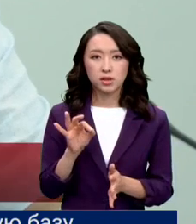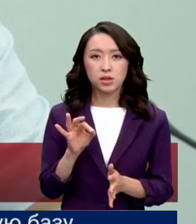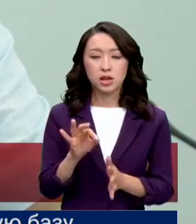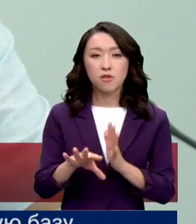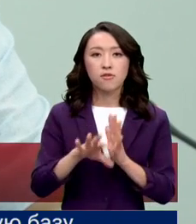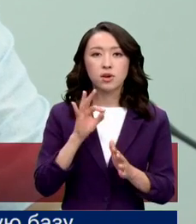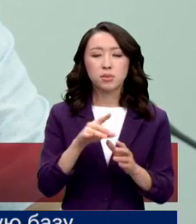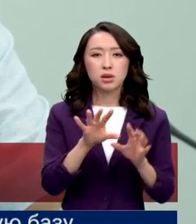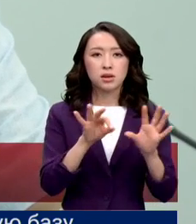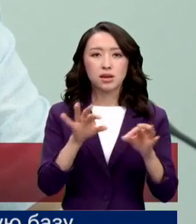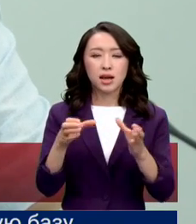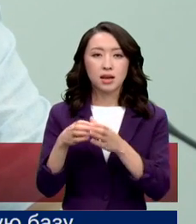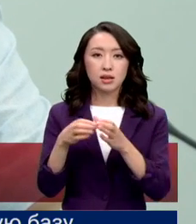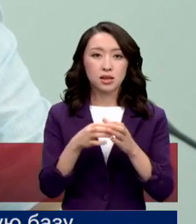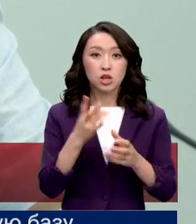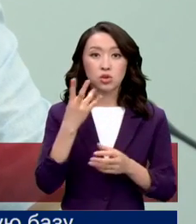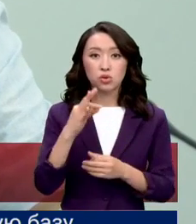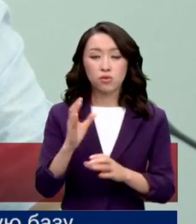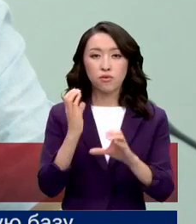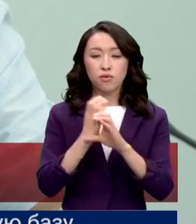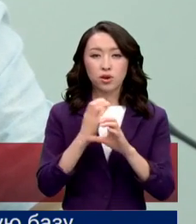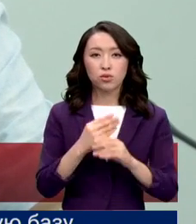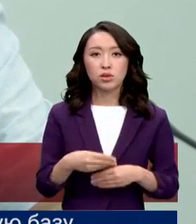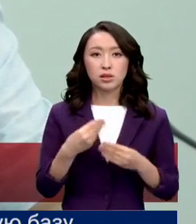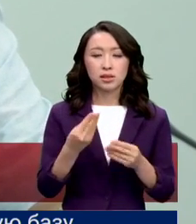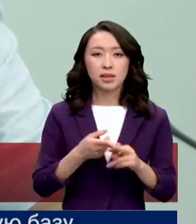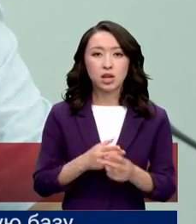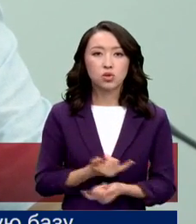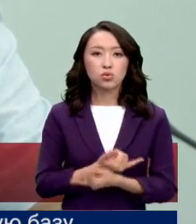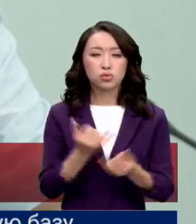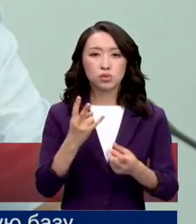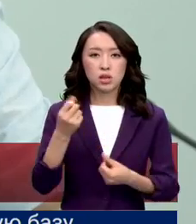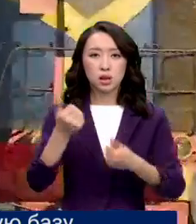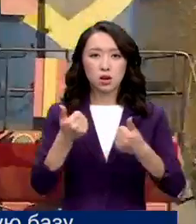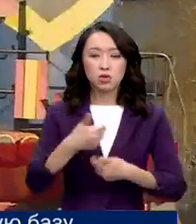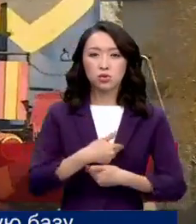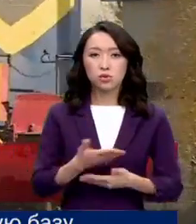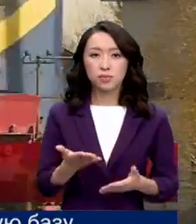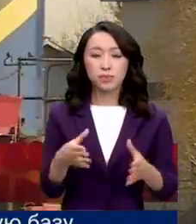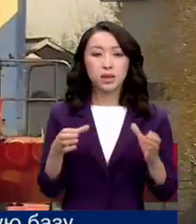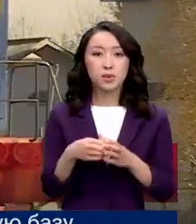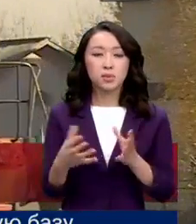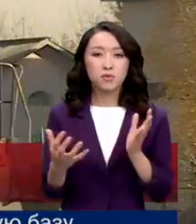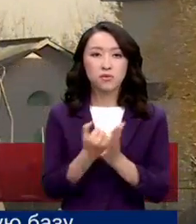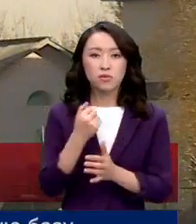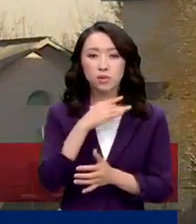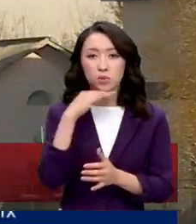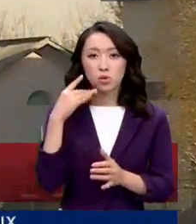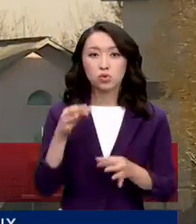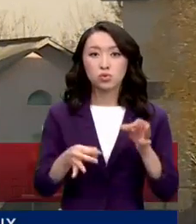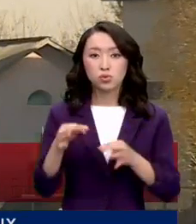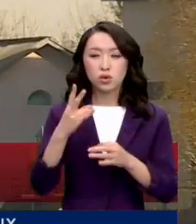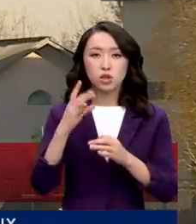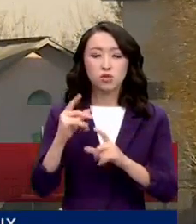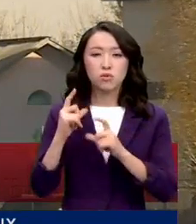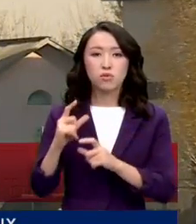выбор оператора. Хотя подача уборка вагонов, данная услуга, она находится в конкурентной среде. Компания выиграла ряд судов, но ВОЗ и